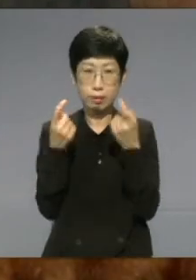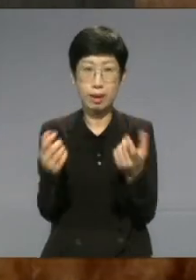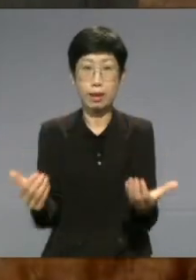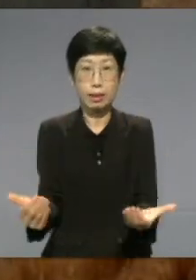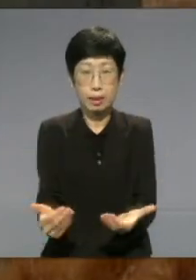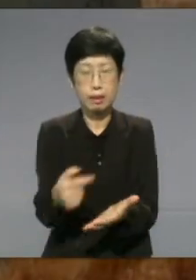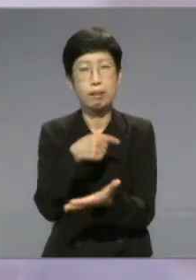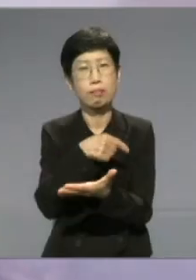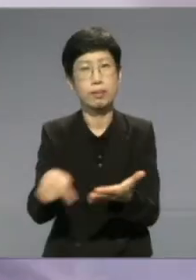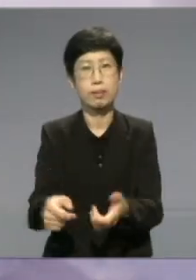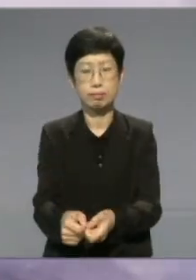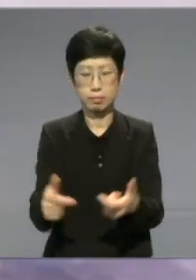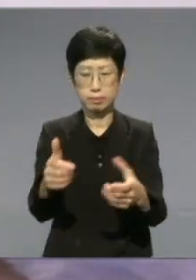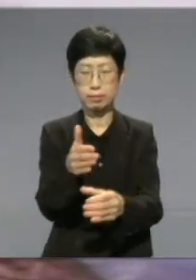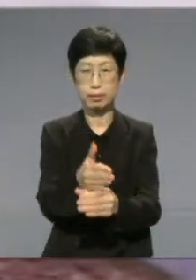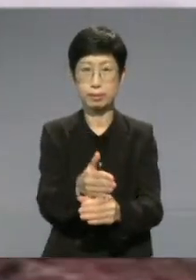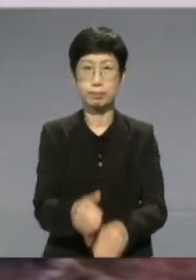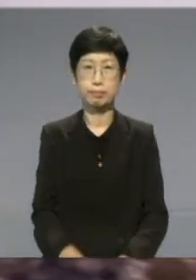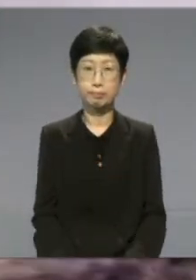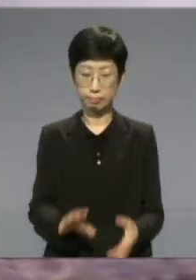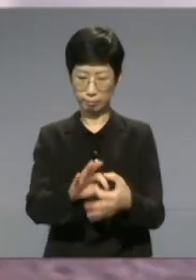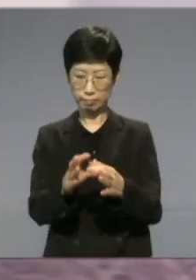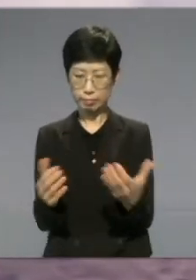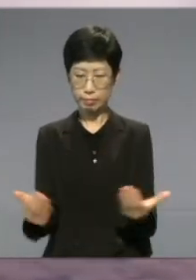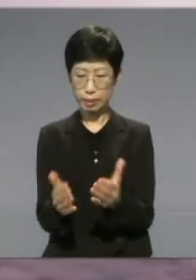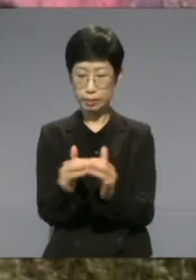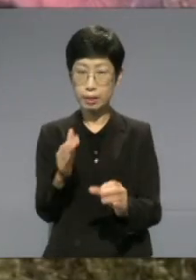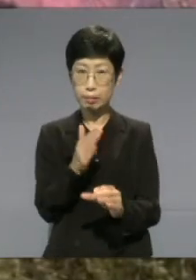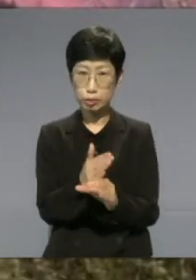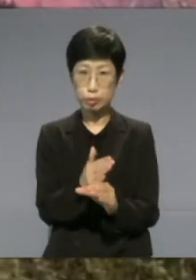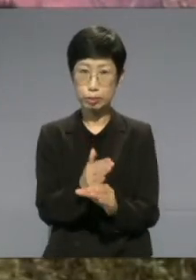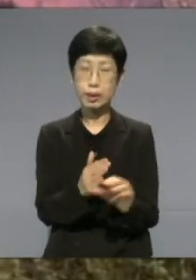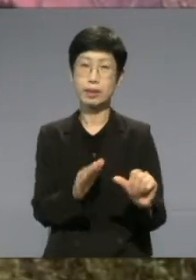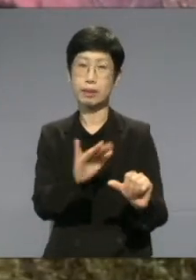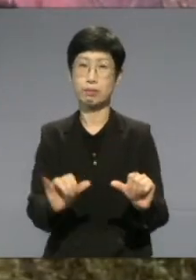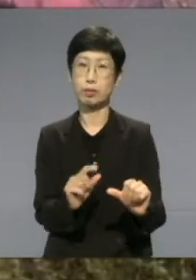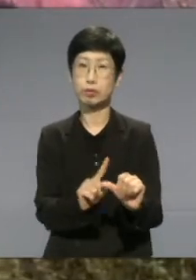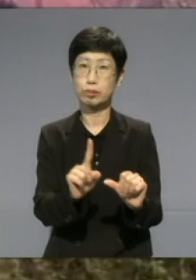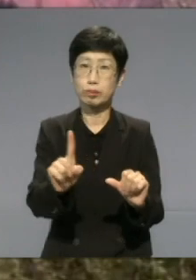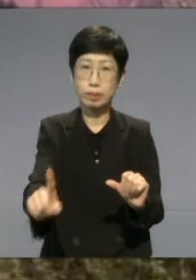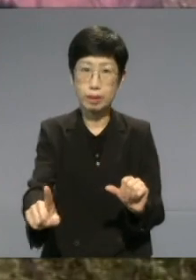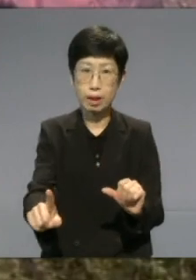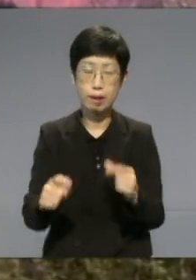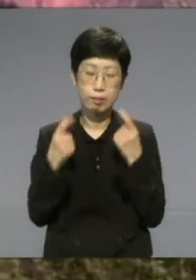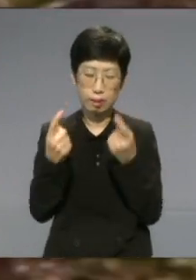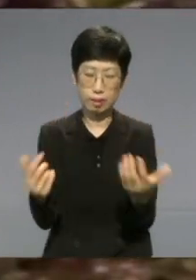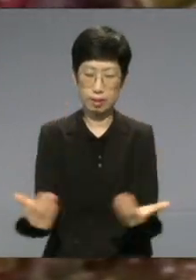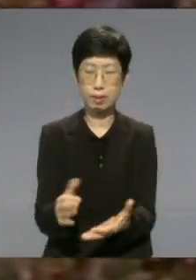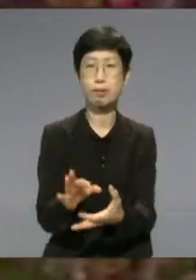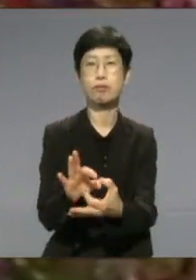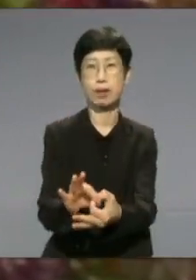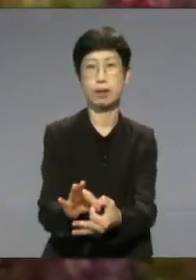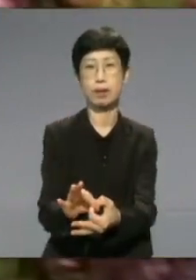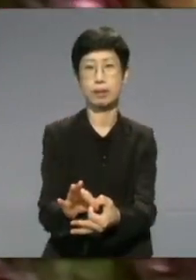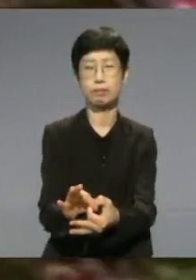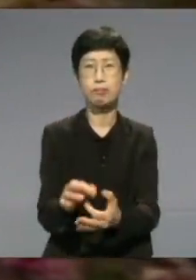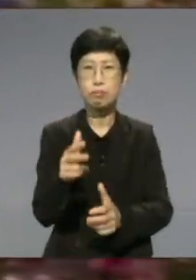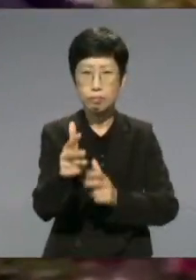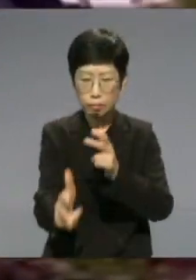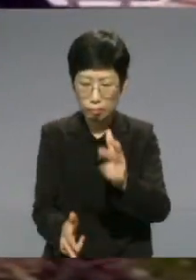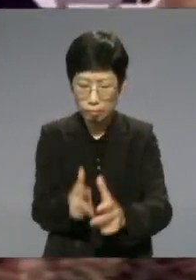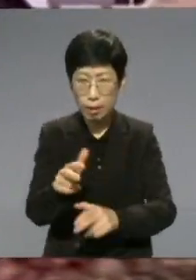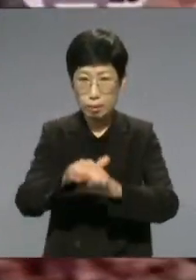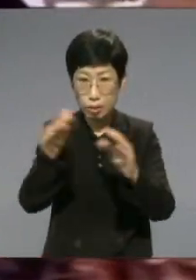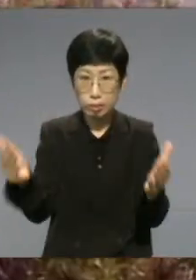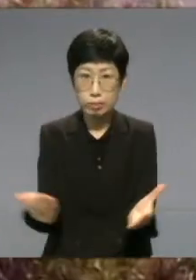불어나고 있습니다. 그리스는 직장인 5명 가운데 1명이 관광업계 관련 종사자로 관광산업은 그리스